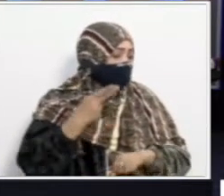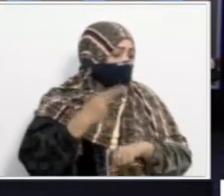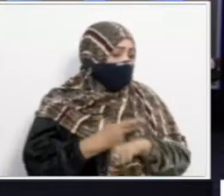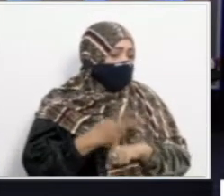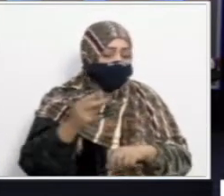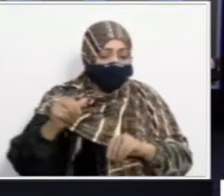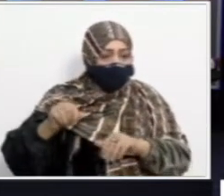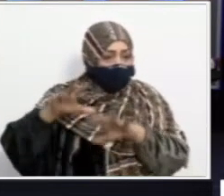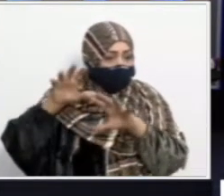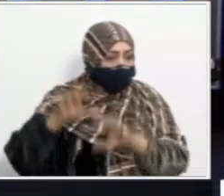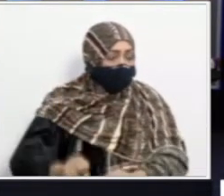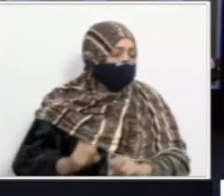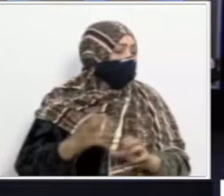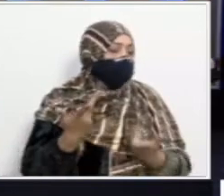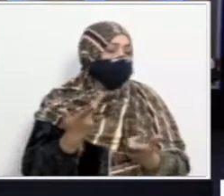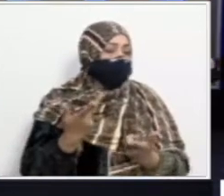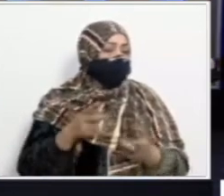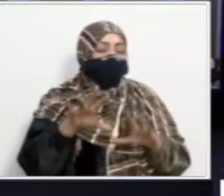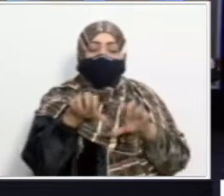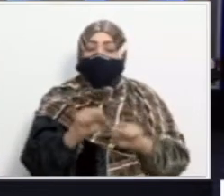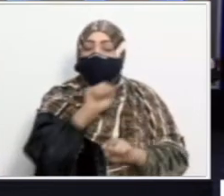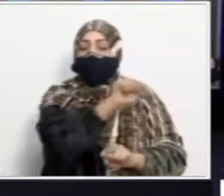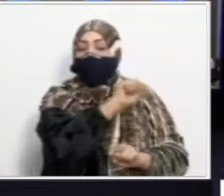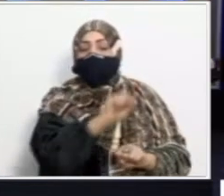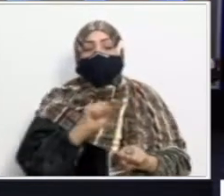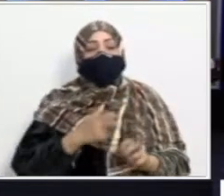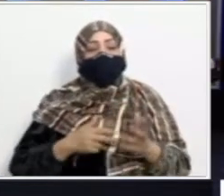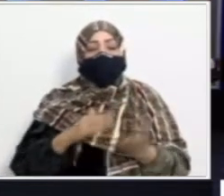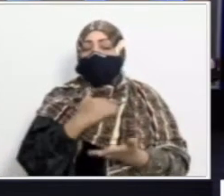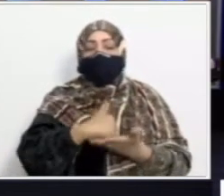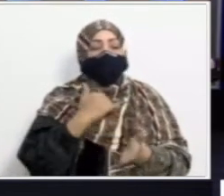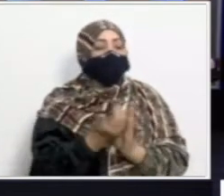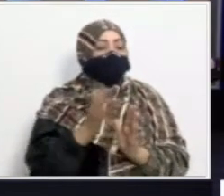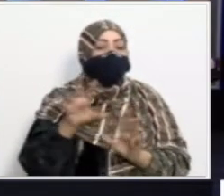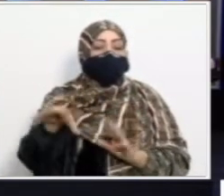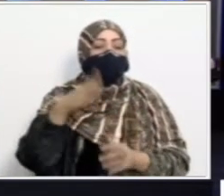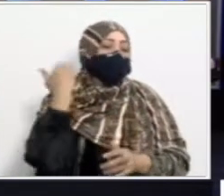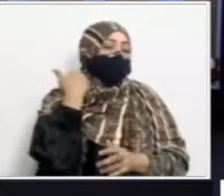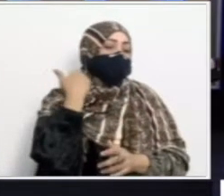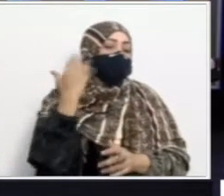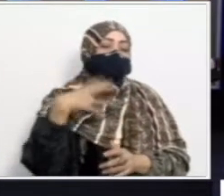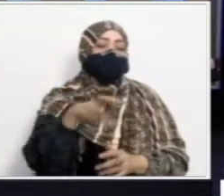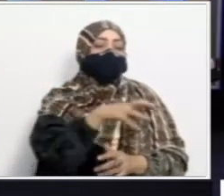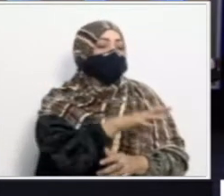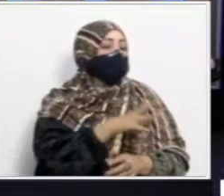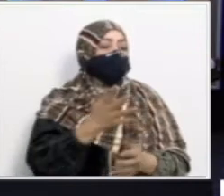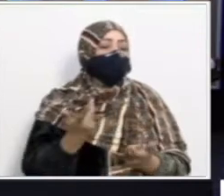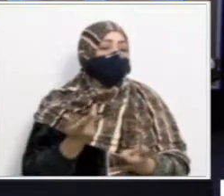كل واحد سهل. تمام ان شاء الله. شكرا يا شيخ. شكرا فيك.